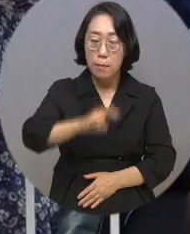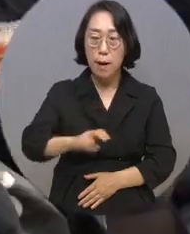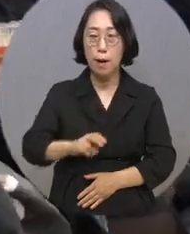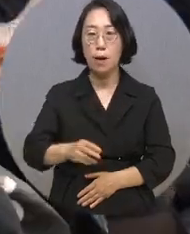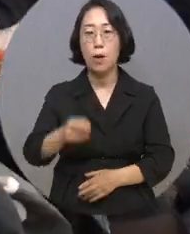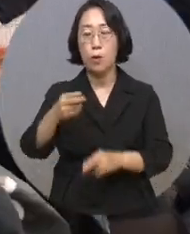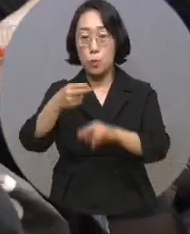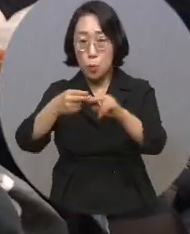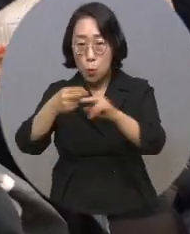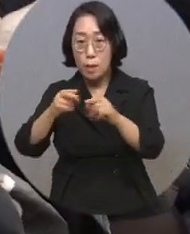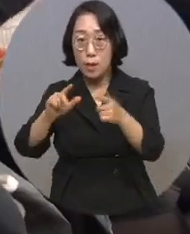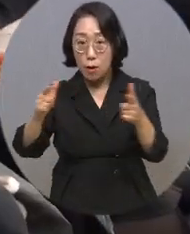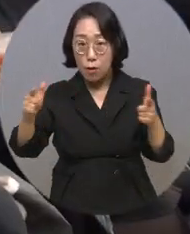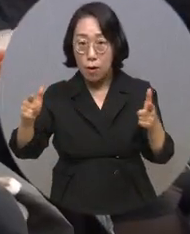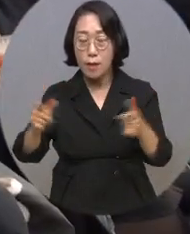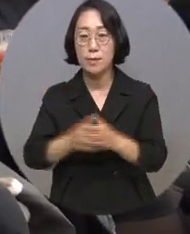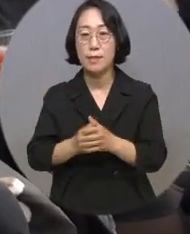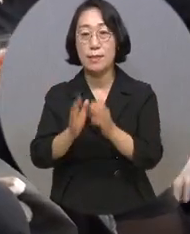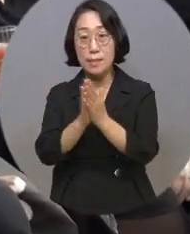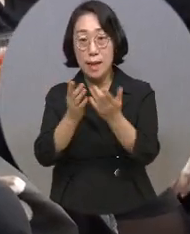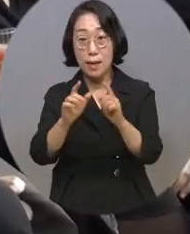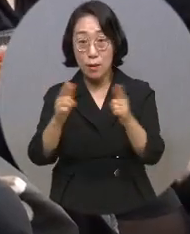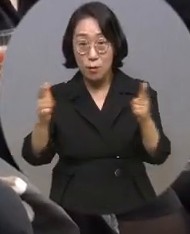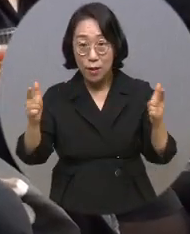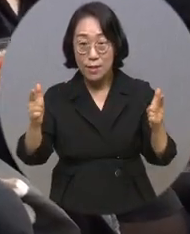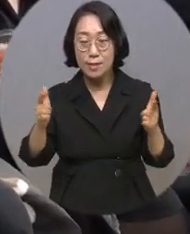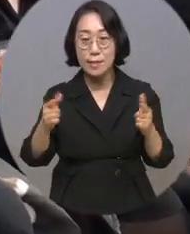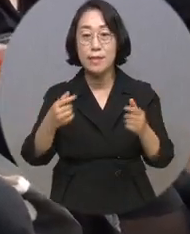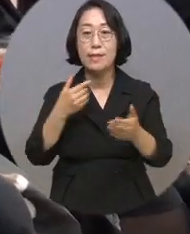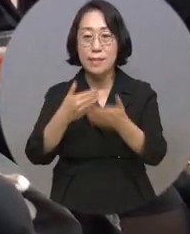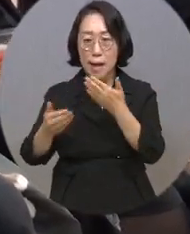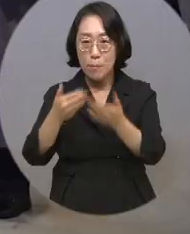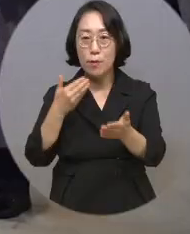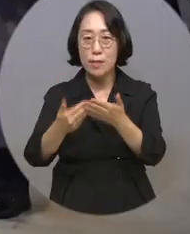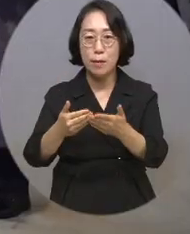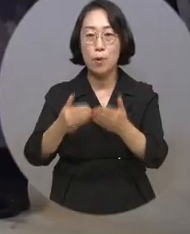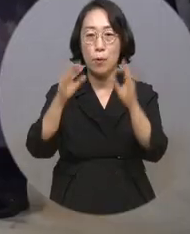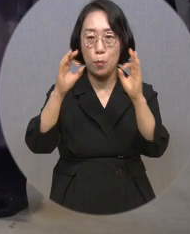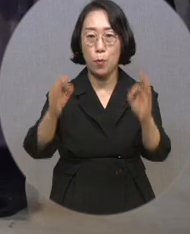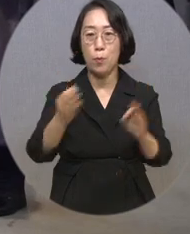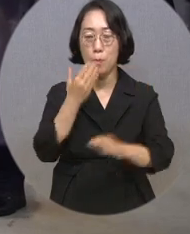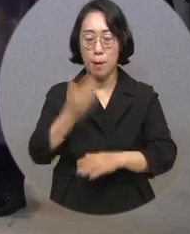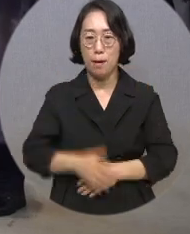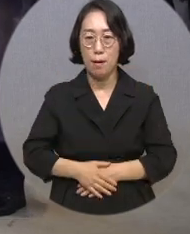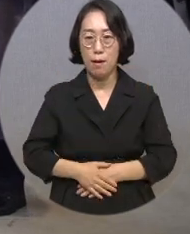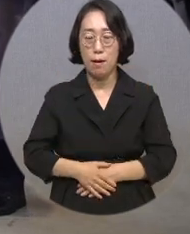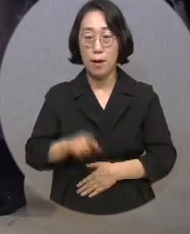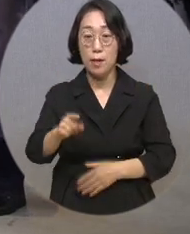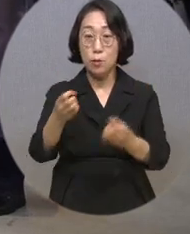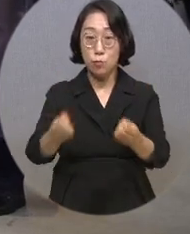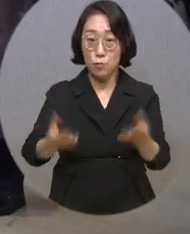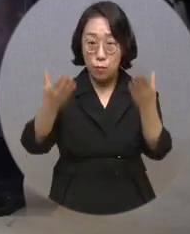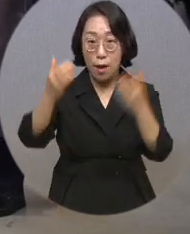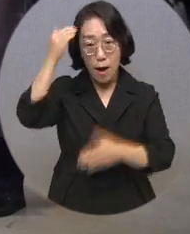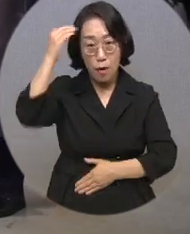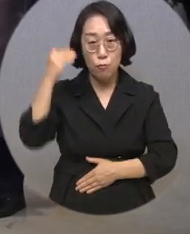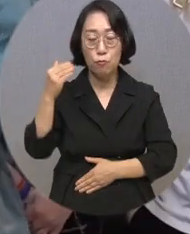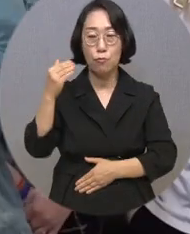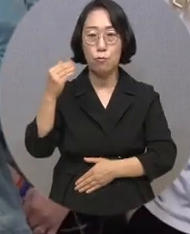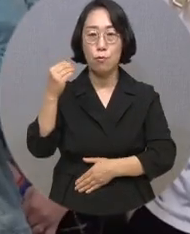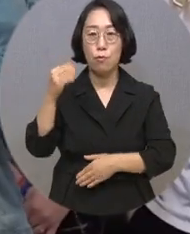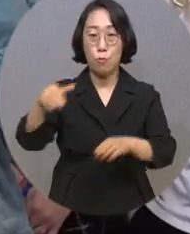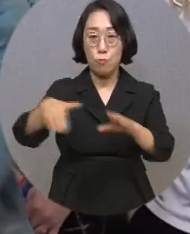등 다양한 문화를 주제로 하는 국제 행사를 즐기고 있습니다. 이번 행사를 통해 캐나다는 한국 문화의